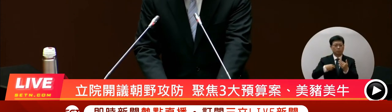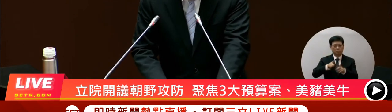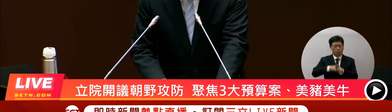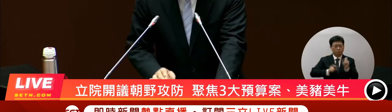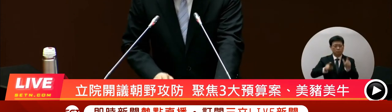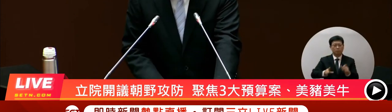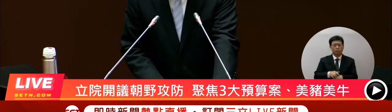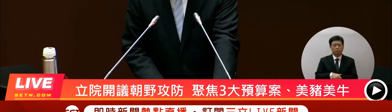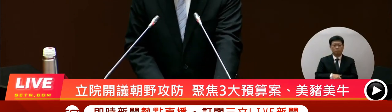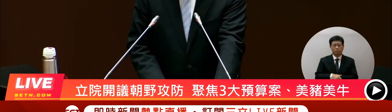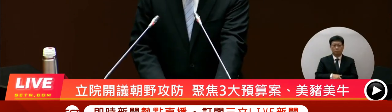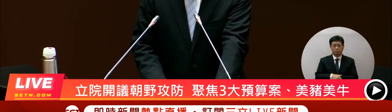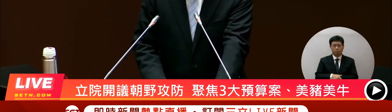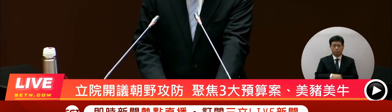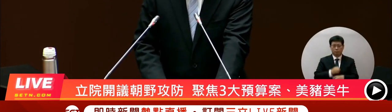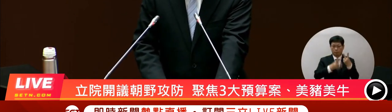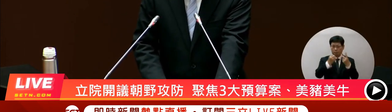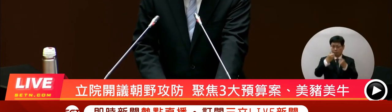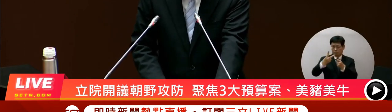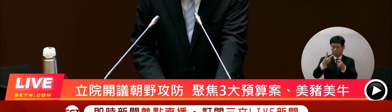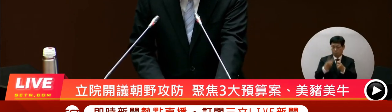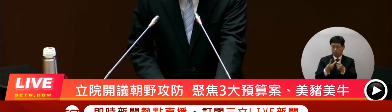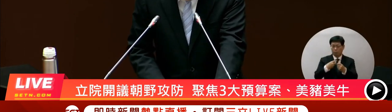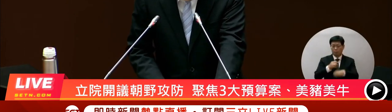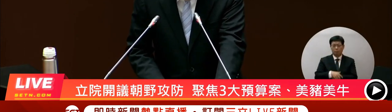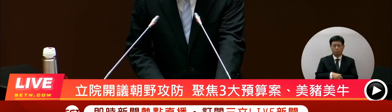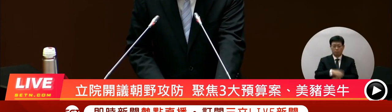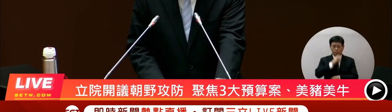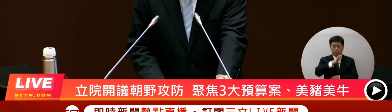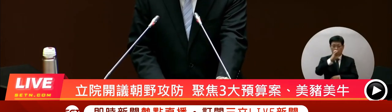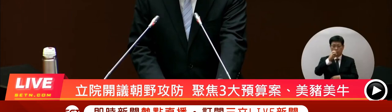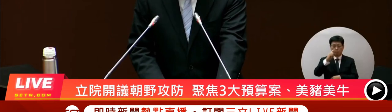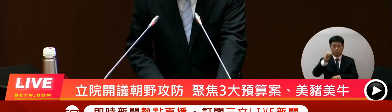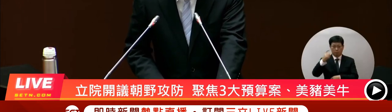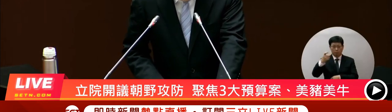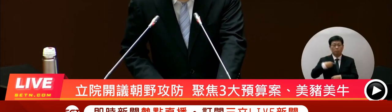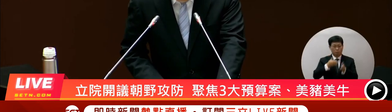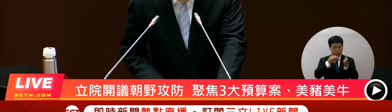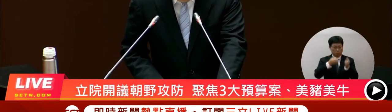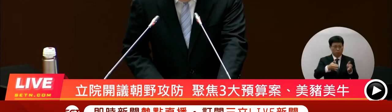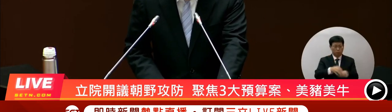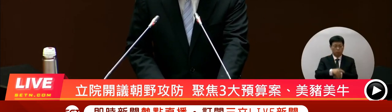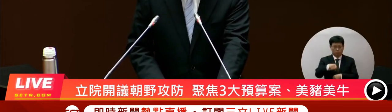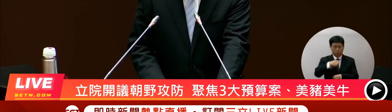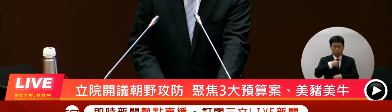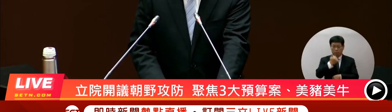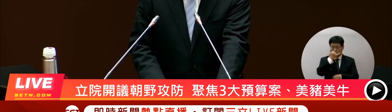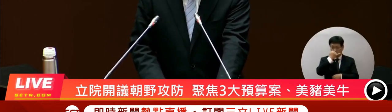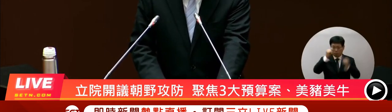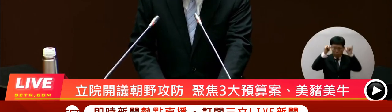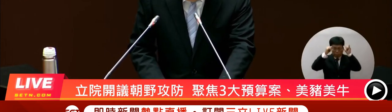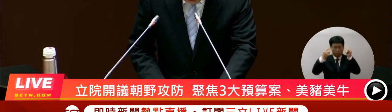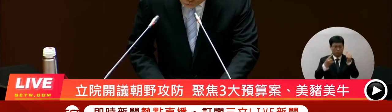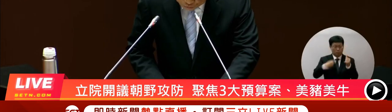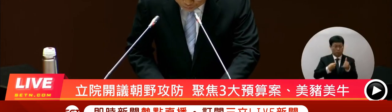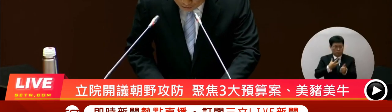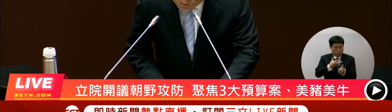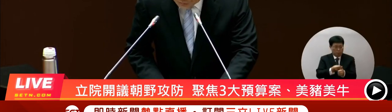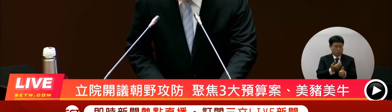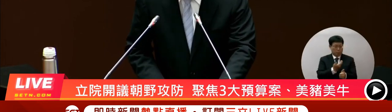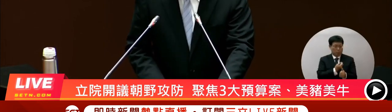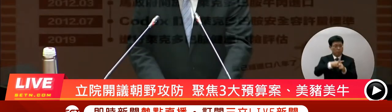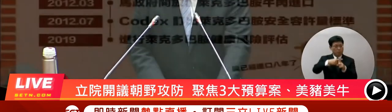折。自从2012年 Codex 定出牛猪莱克多巴胺的安全容许